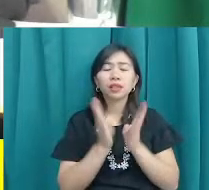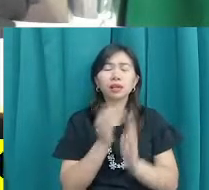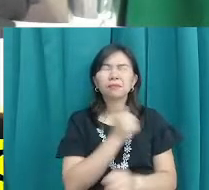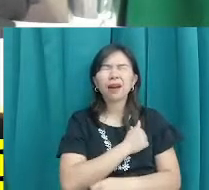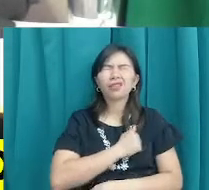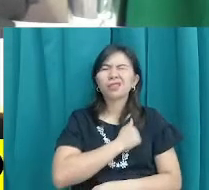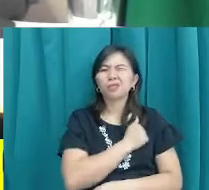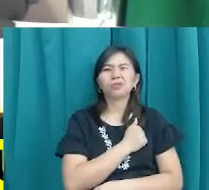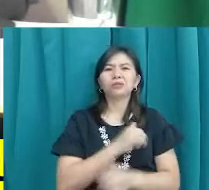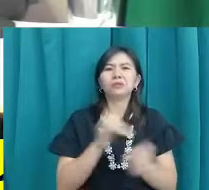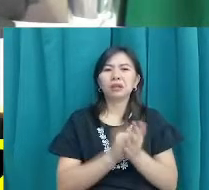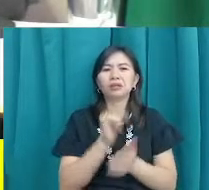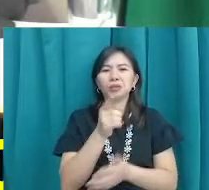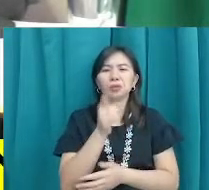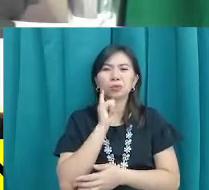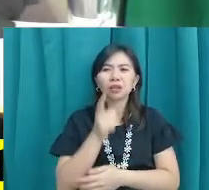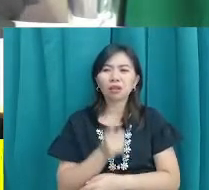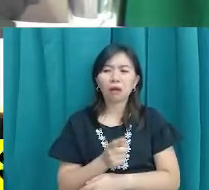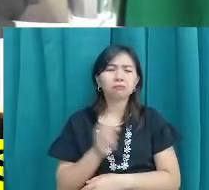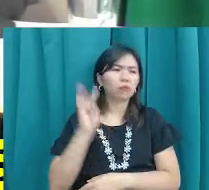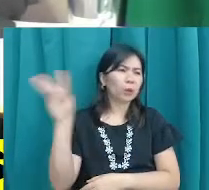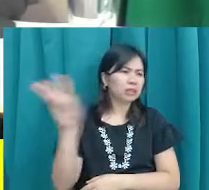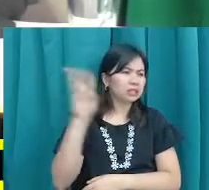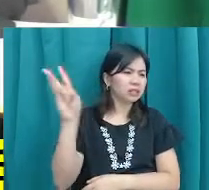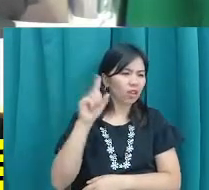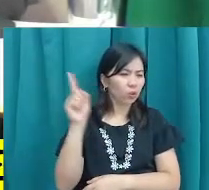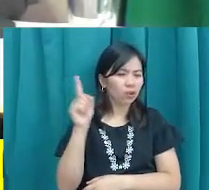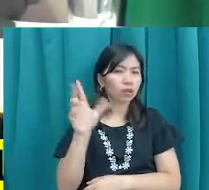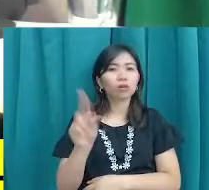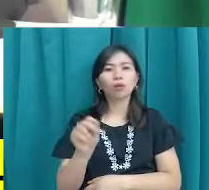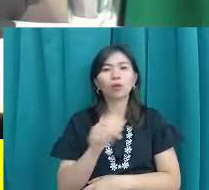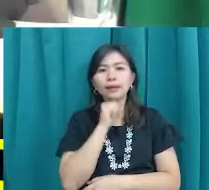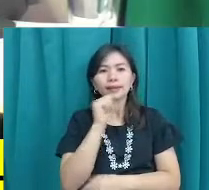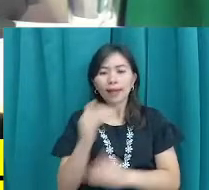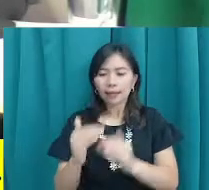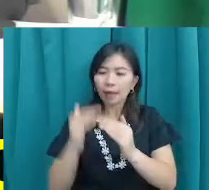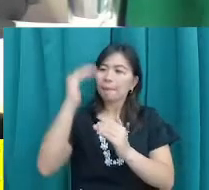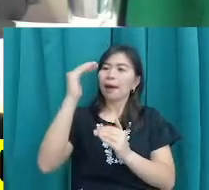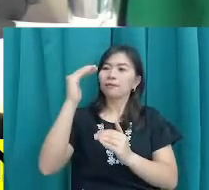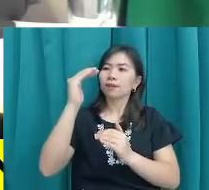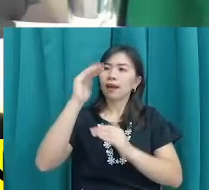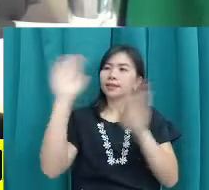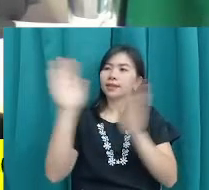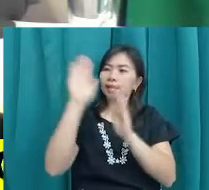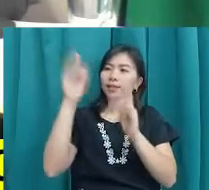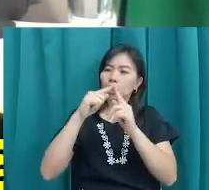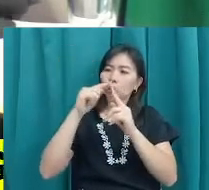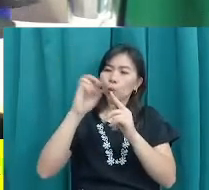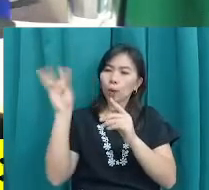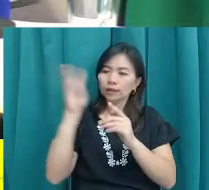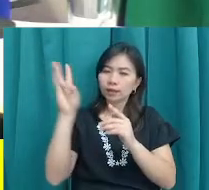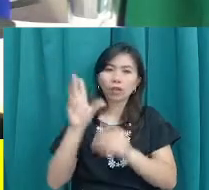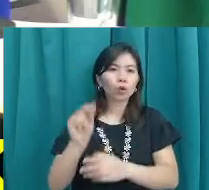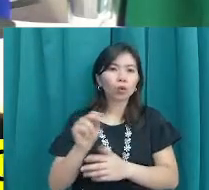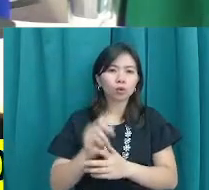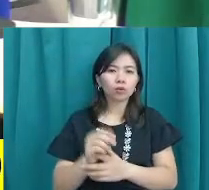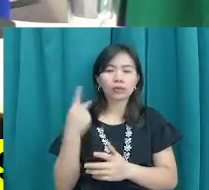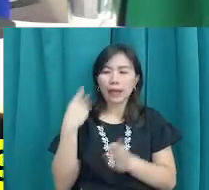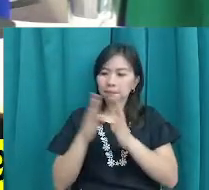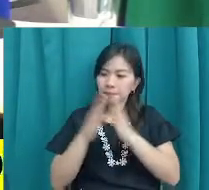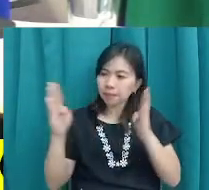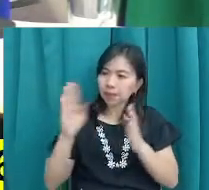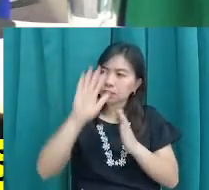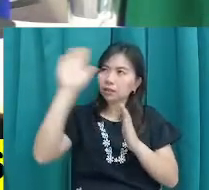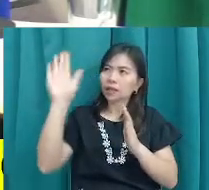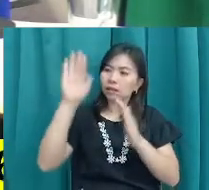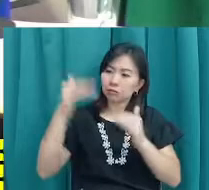eh. Yeah, walang tama, araw tama, na tama, tama. Hindi higit ang Wednesday ang Sunday sa Wednesday. Hindi mas malaki ang Wednesday sa Sunday o hindi malaki ang